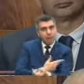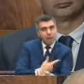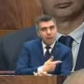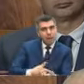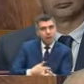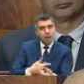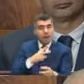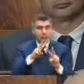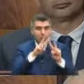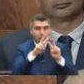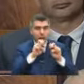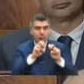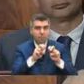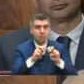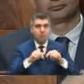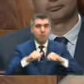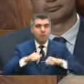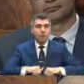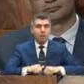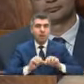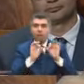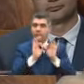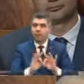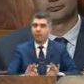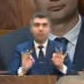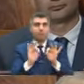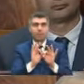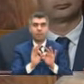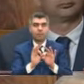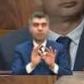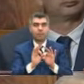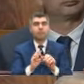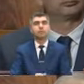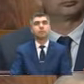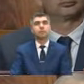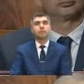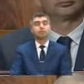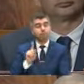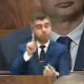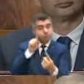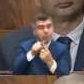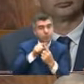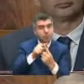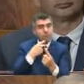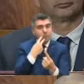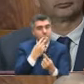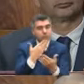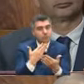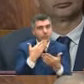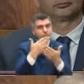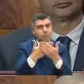الجودة، وعدم على الخصوص عدم تتبع جودة